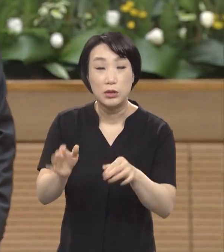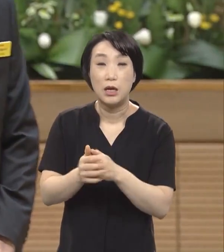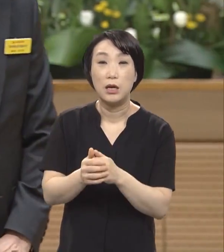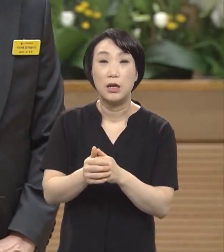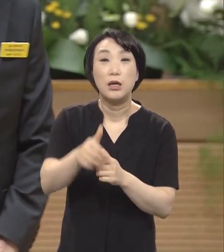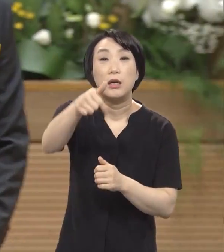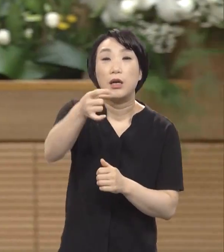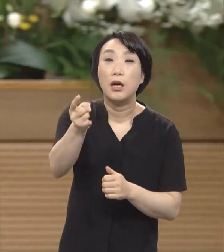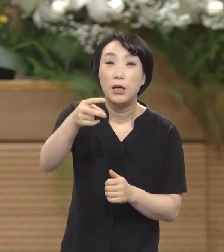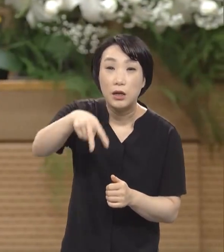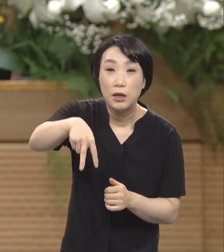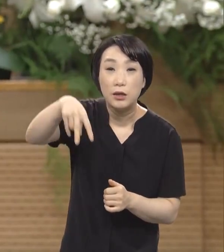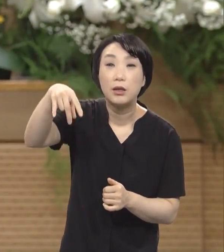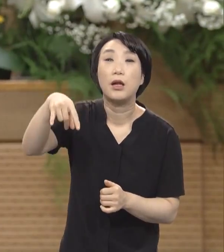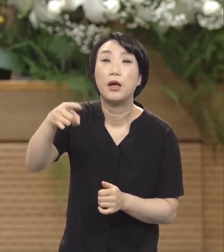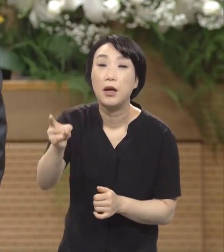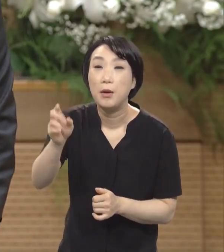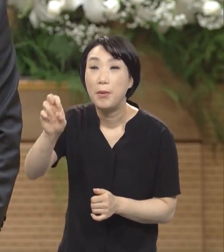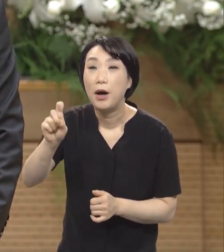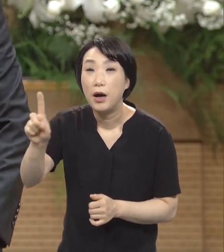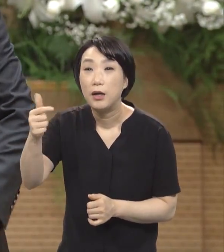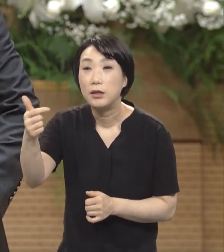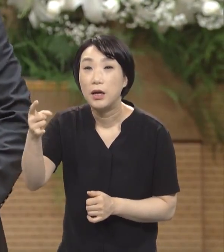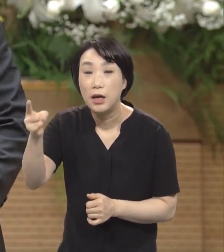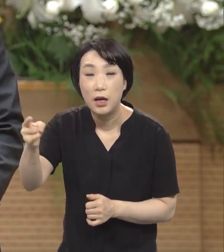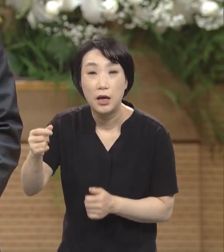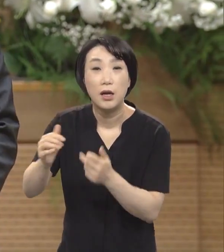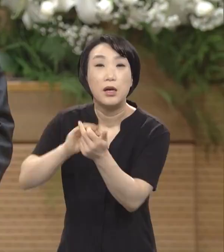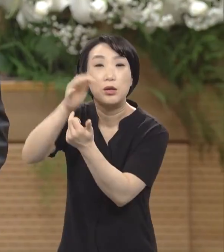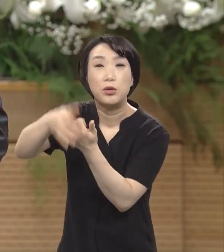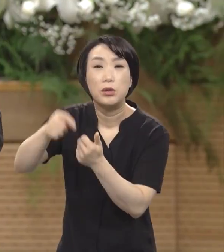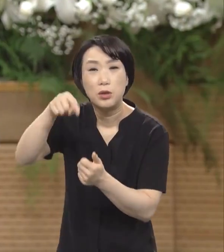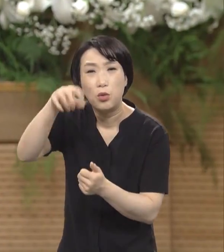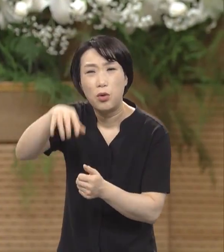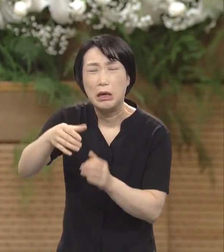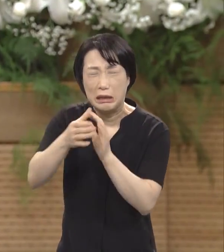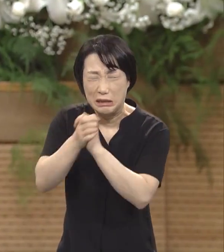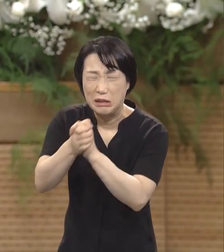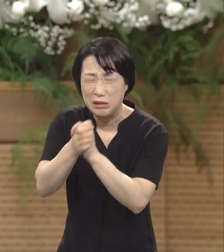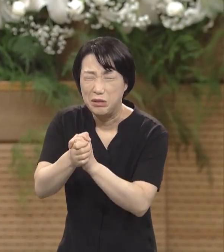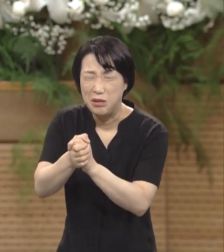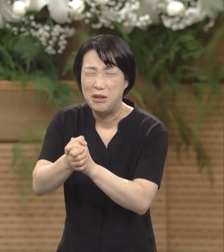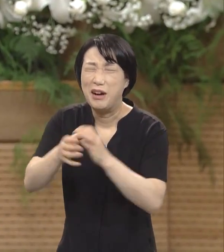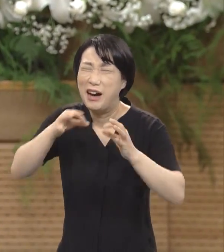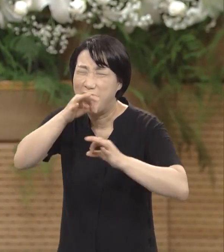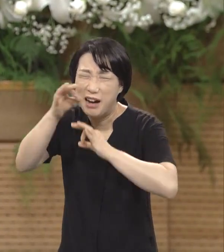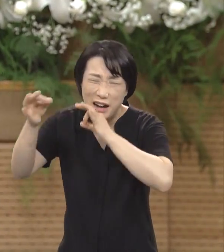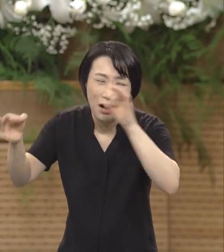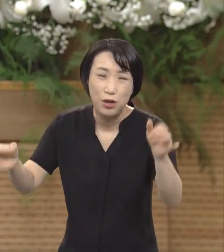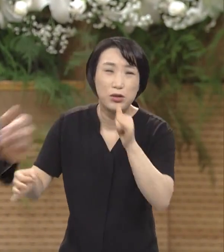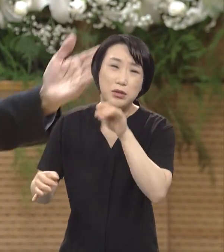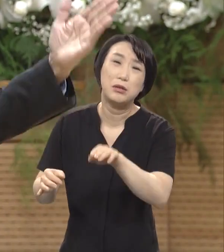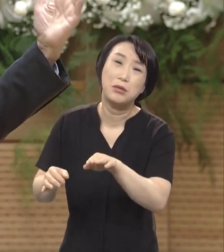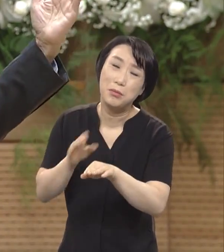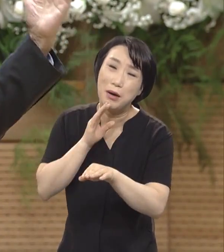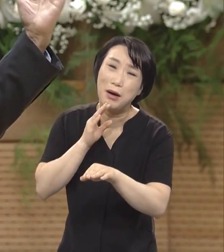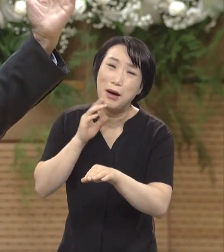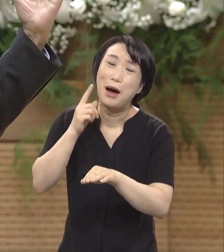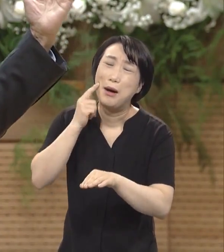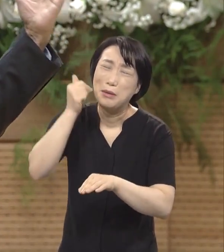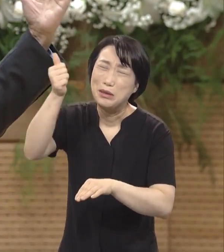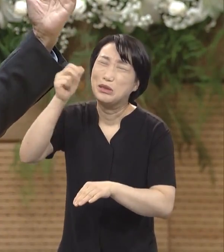겟세마네 동산에서 아주 절규합니다. 아버지,